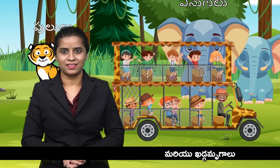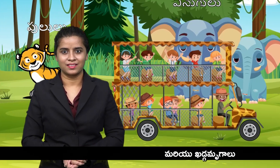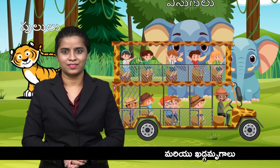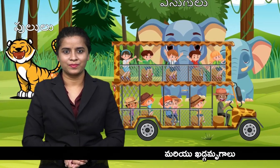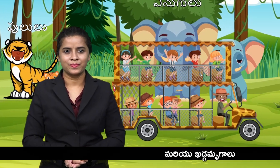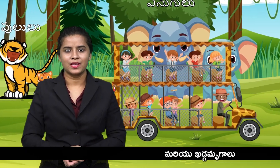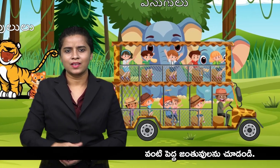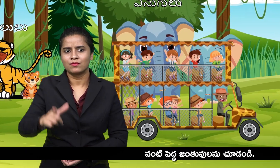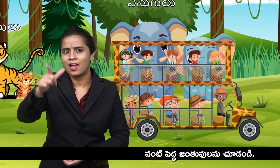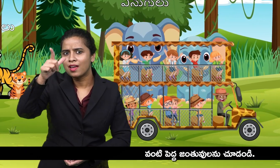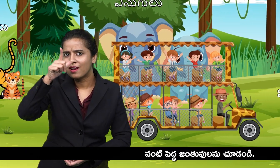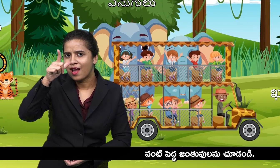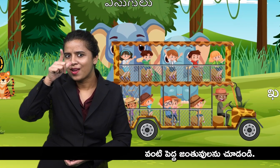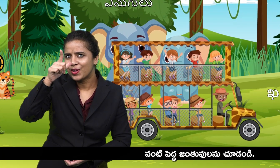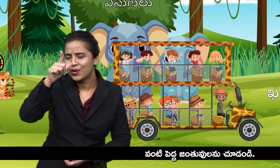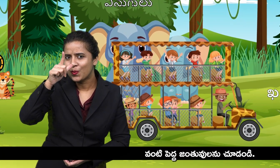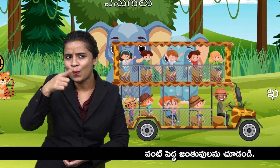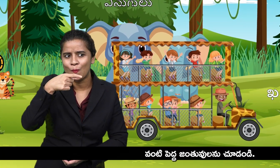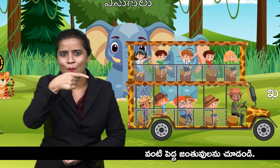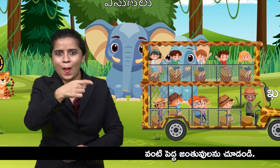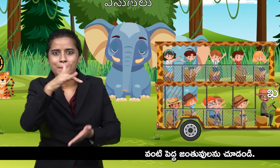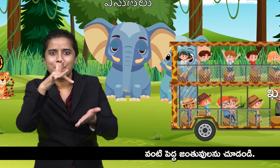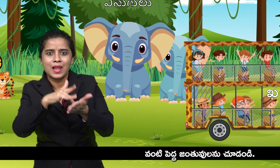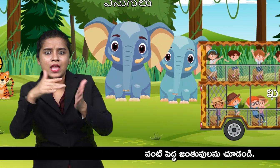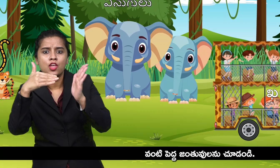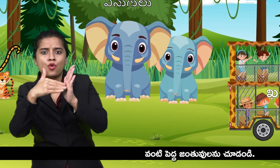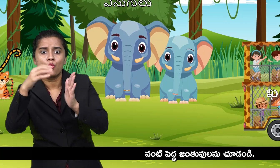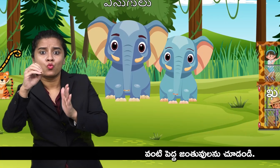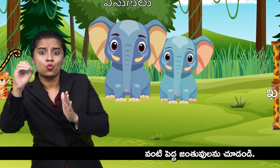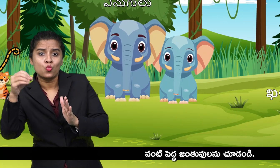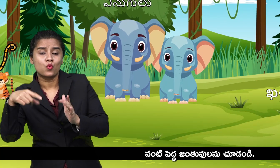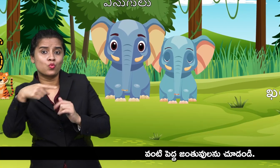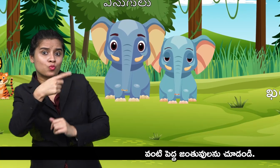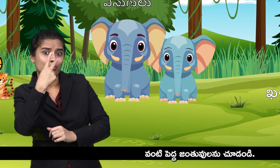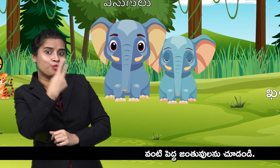మరియు ఖడ్గమృగాలు వంటి పెద్ద జంతువులను చూడండి.